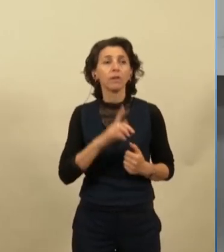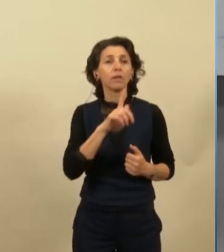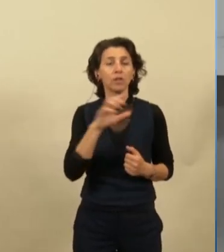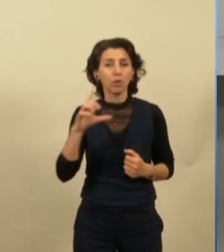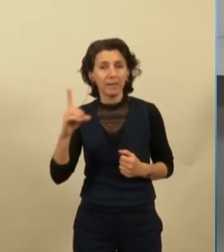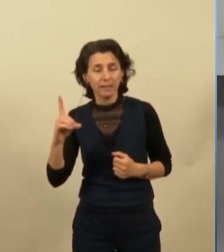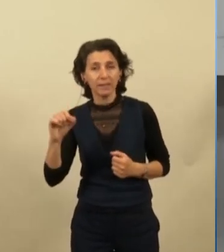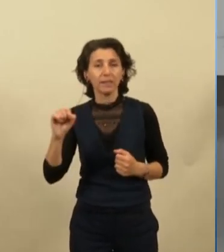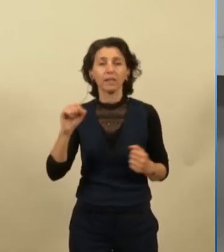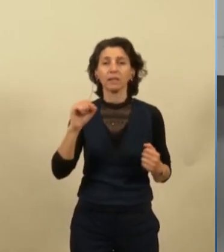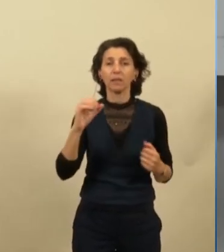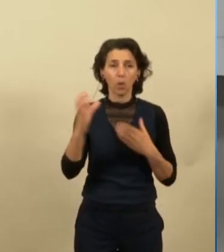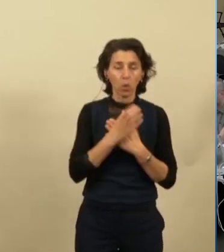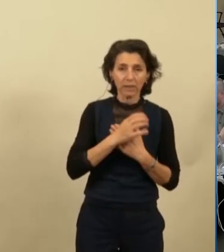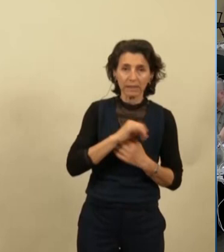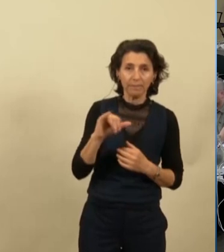qui vote contre